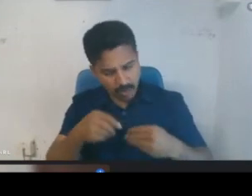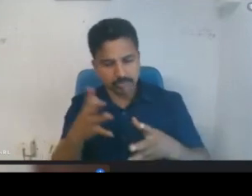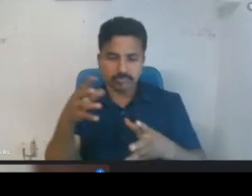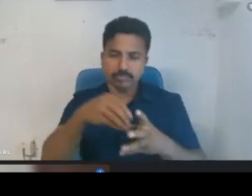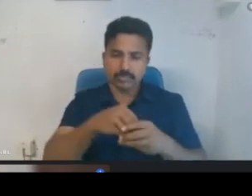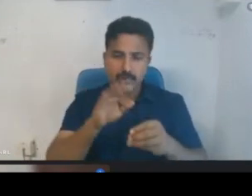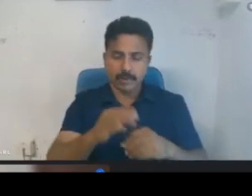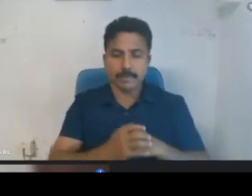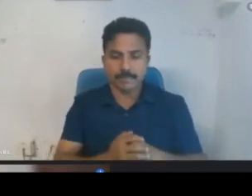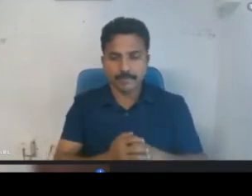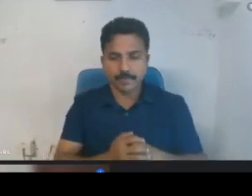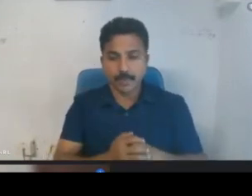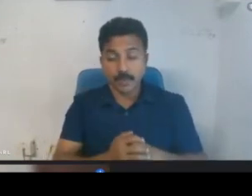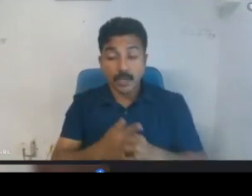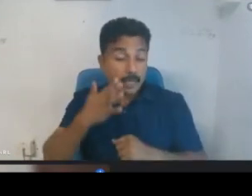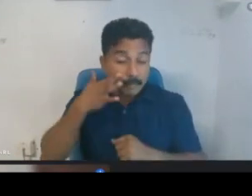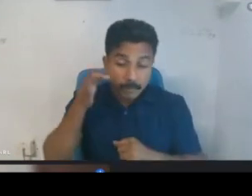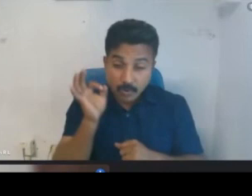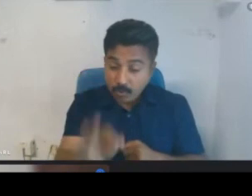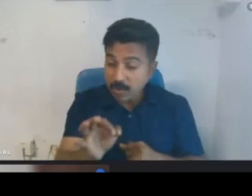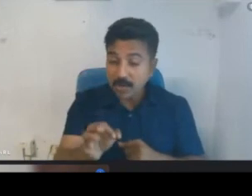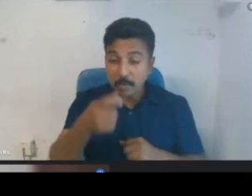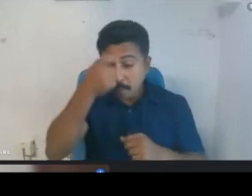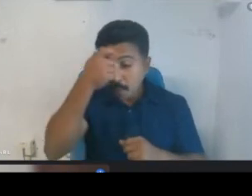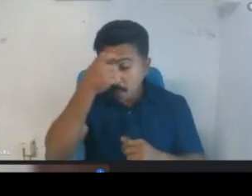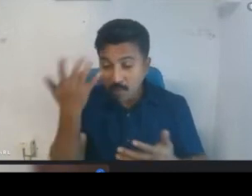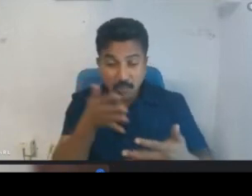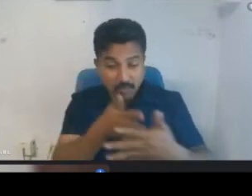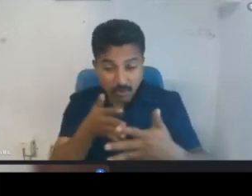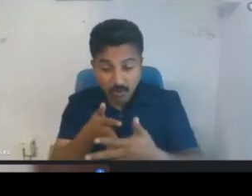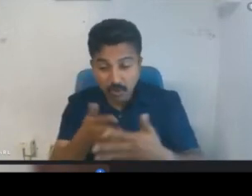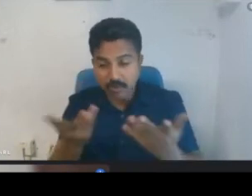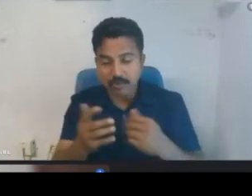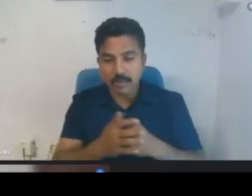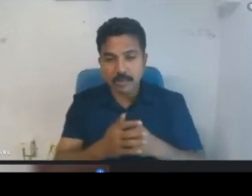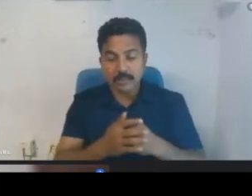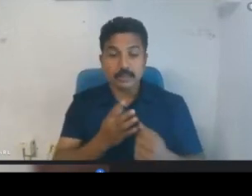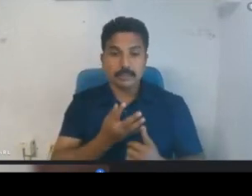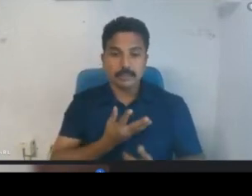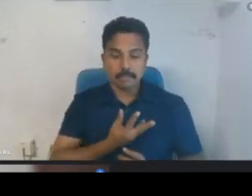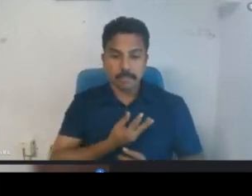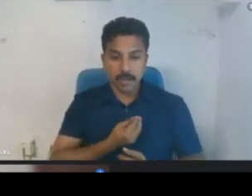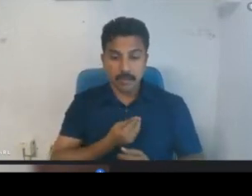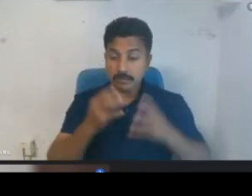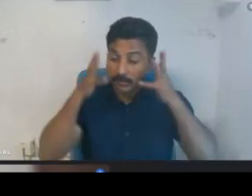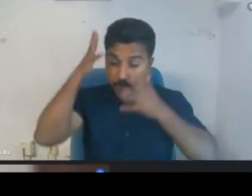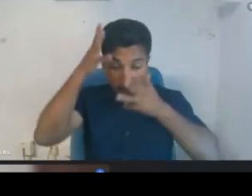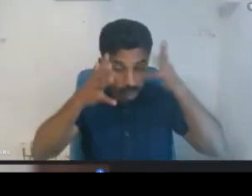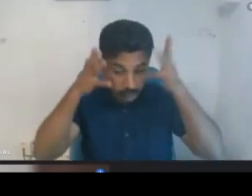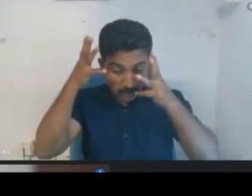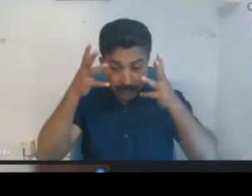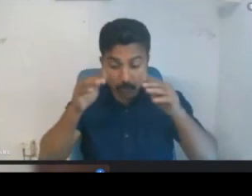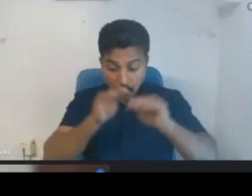പ്രധാനമായിട്ട് പ്രശ്നങ്ങൾ നമ്മൾ പറയുമ്പം ഒന്നാമത്തത് ഇപ്പൊ ഭയവും ആശങ്കയും, അതായത് നിങ്ങൾ ജനിച്ച സമയം മുതൽ തന്നെ, കുട്ടികൾ